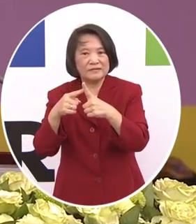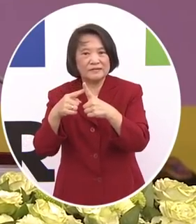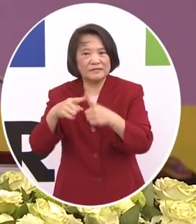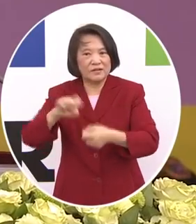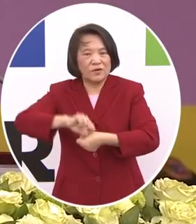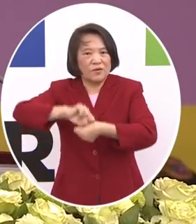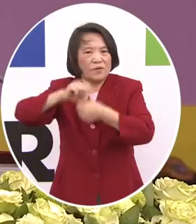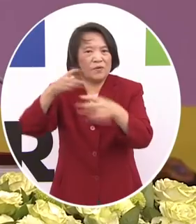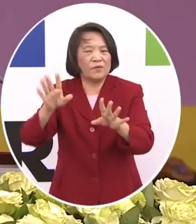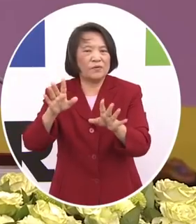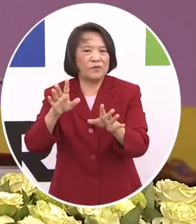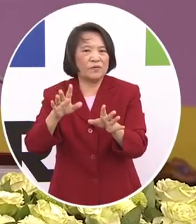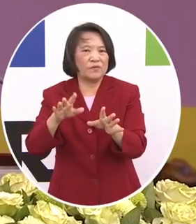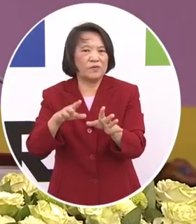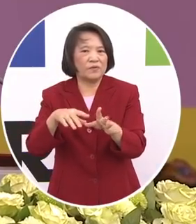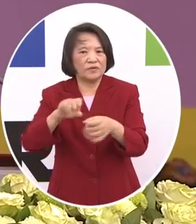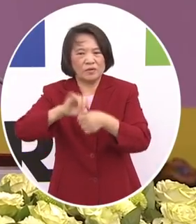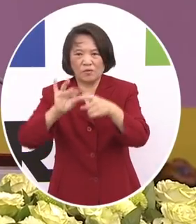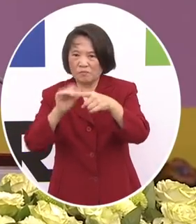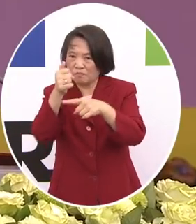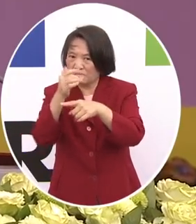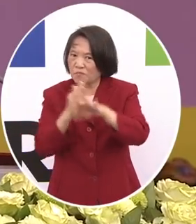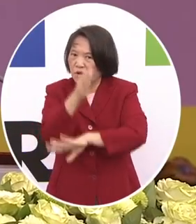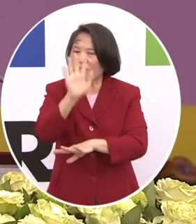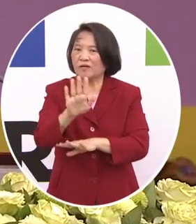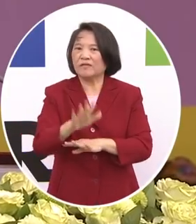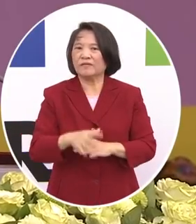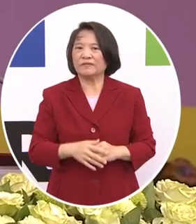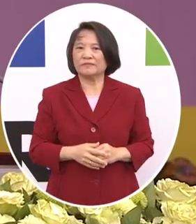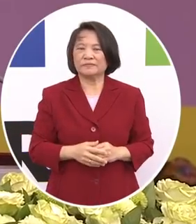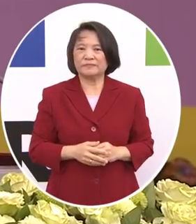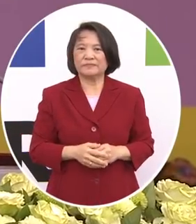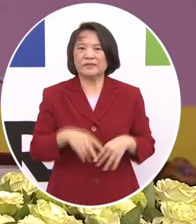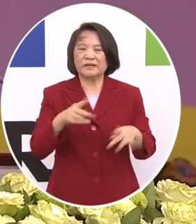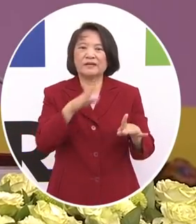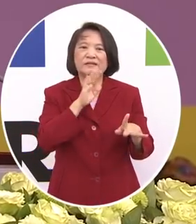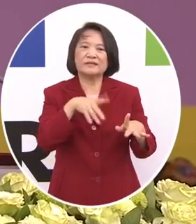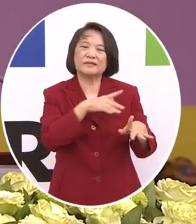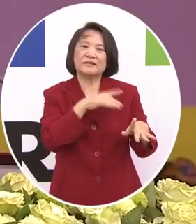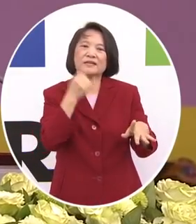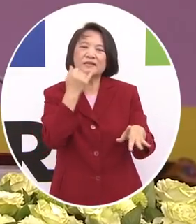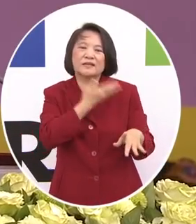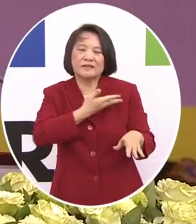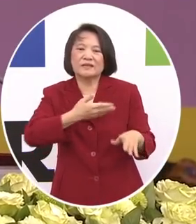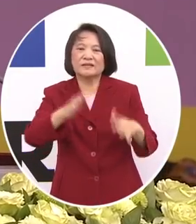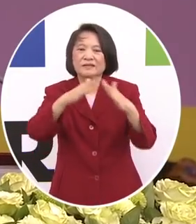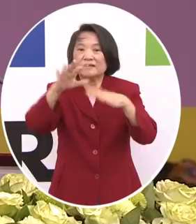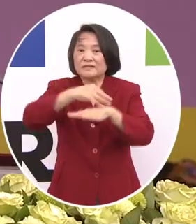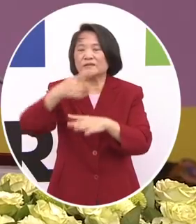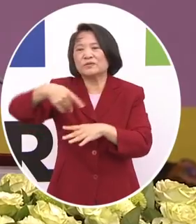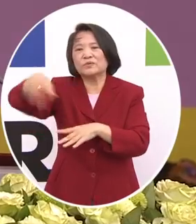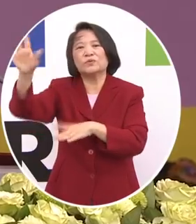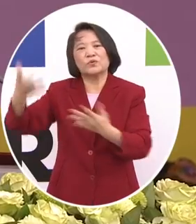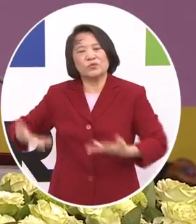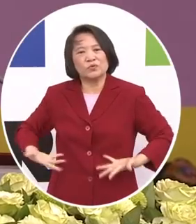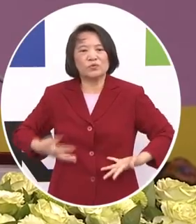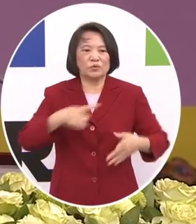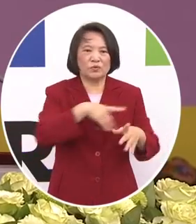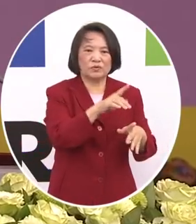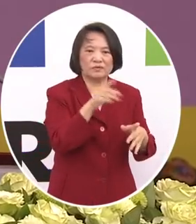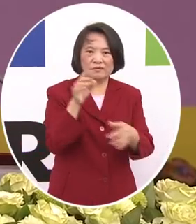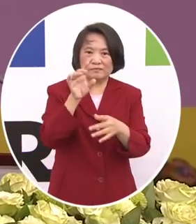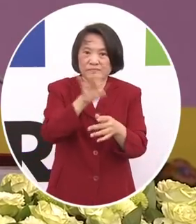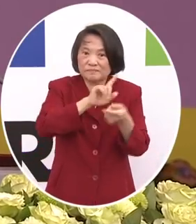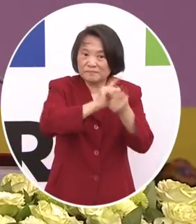加了超过50%，而接受喘息服务的人数最近一年则增加了